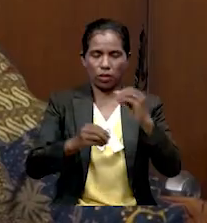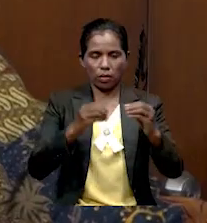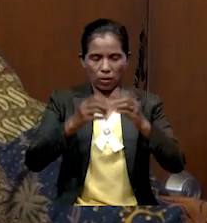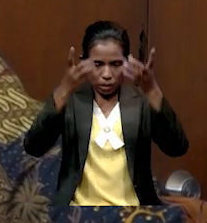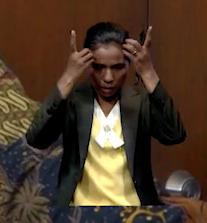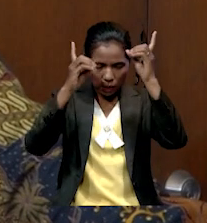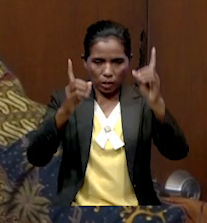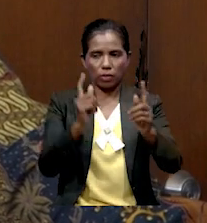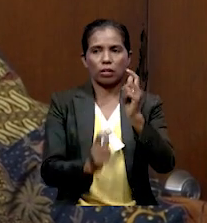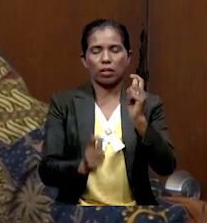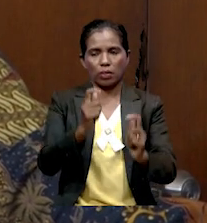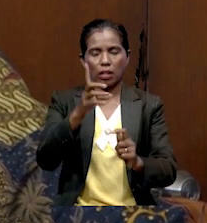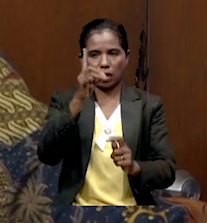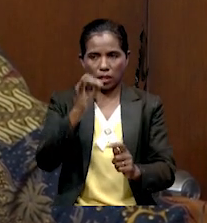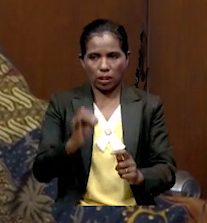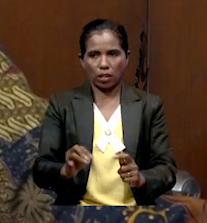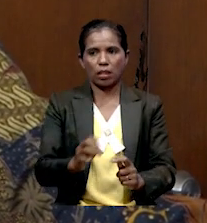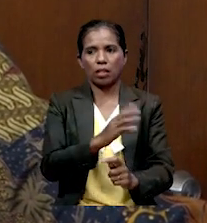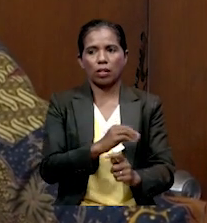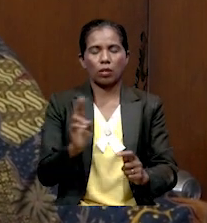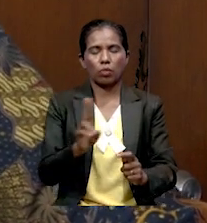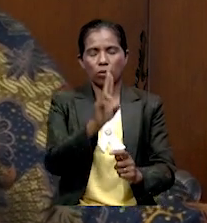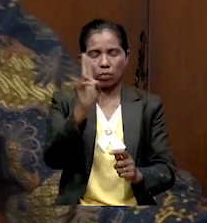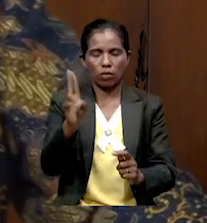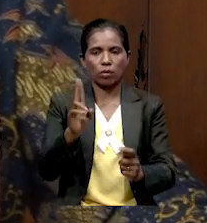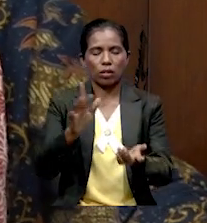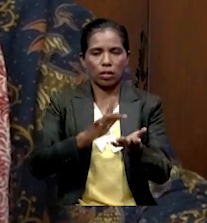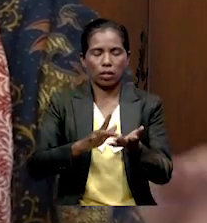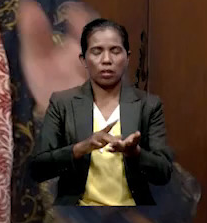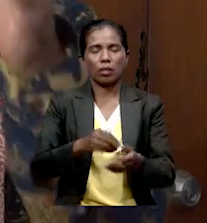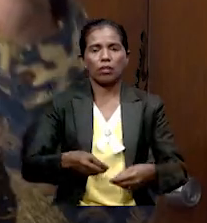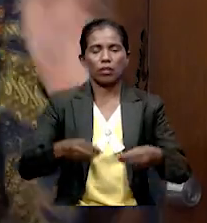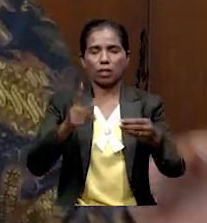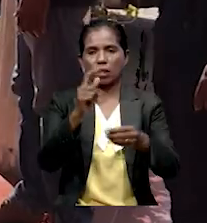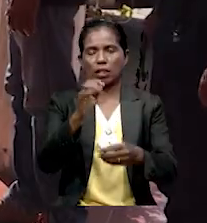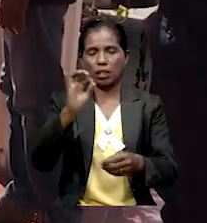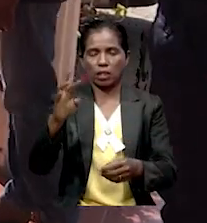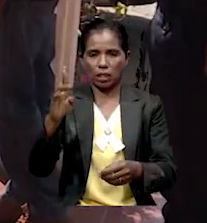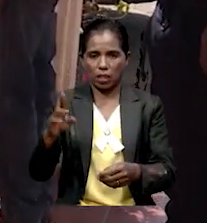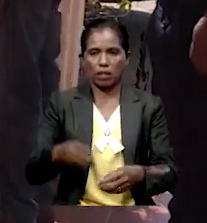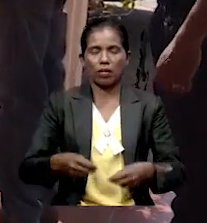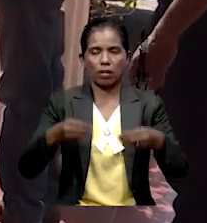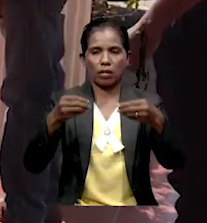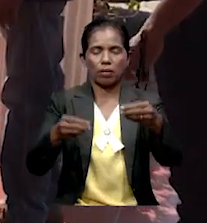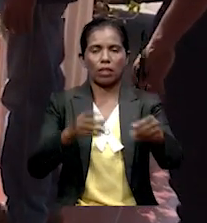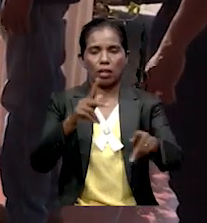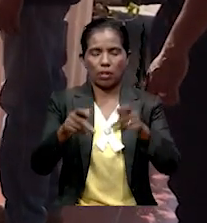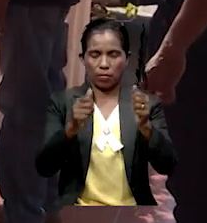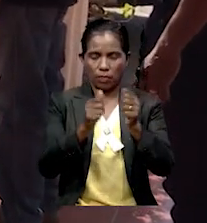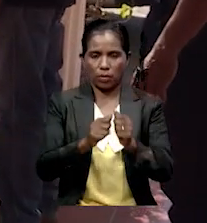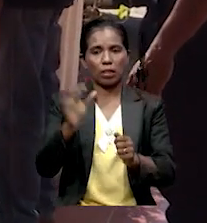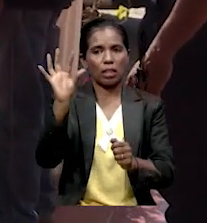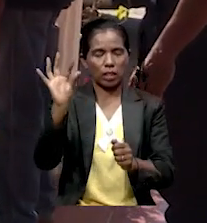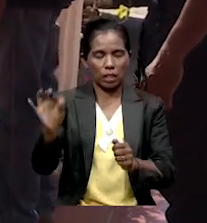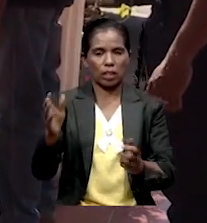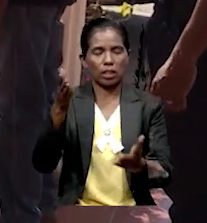desizam Tribunal Distrital di Li ne be aplika medida kuasa un termo identidade residencia katir bar guidu nainsia ne be